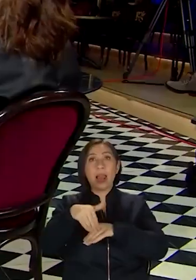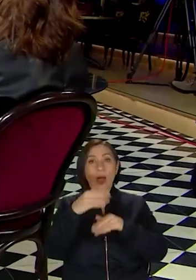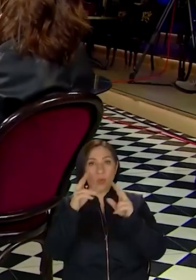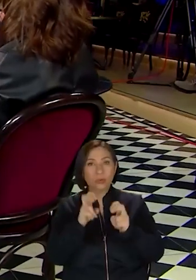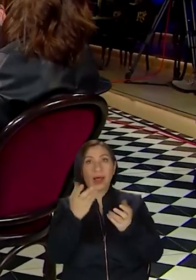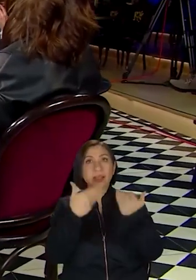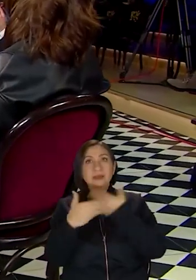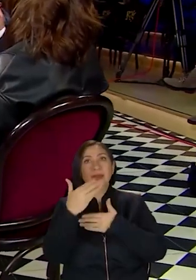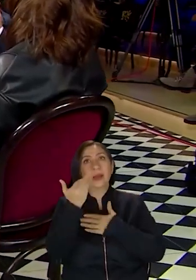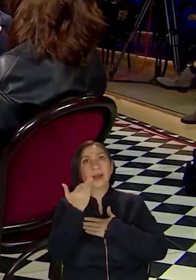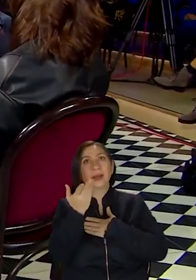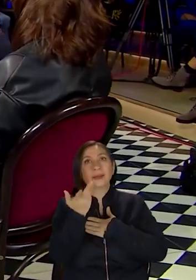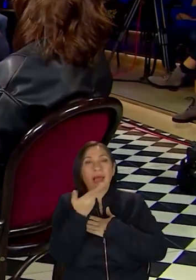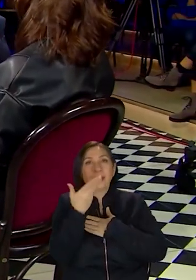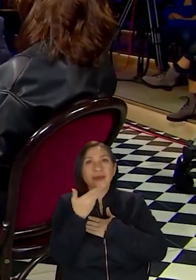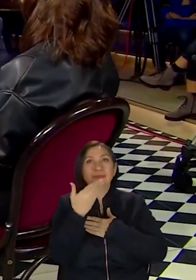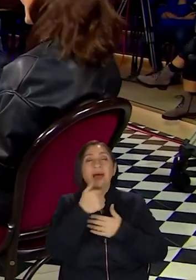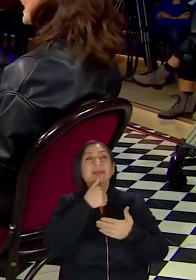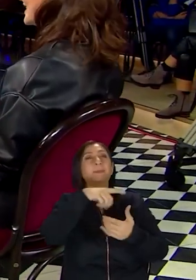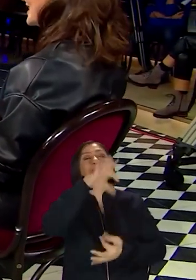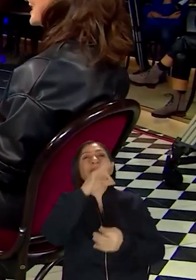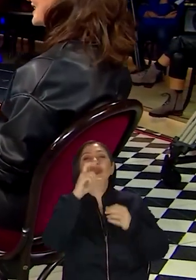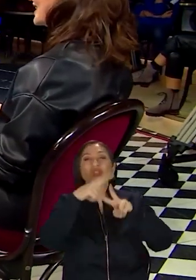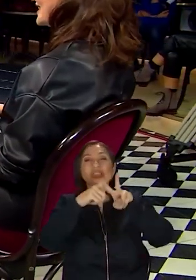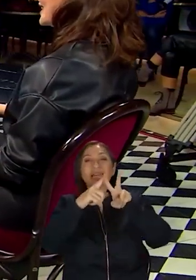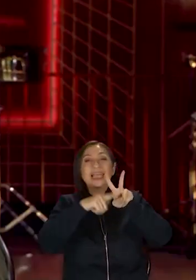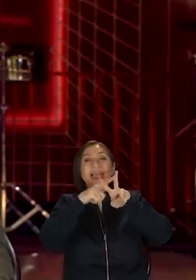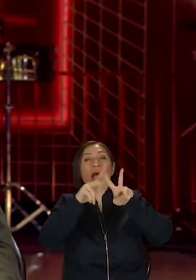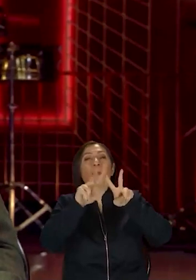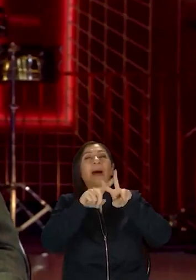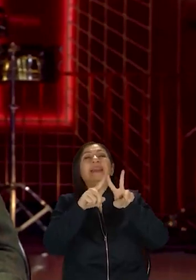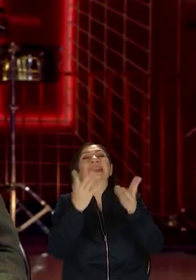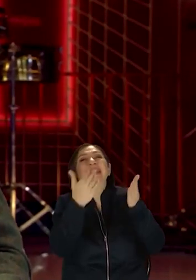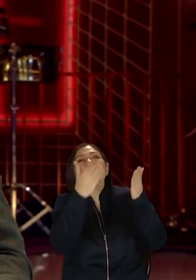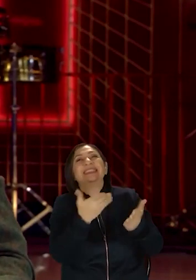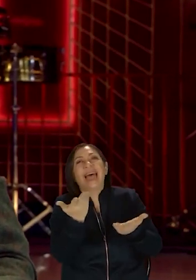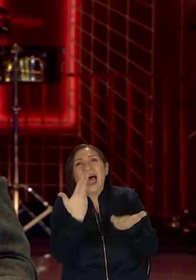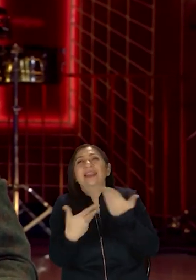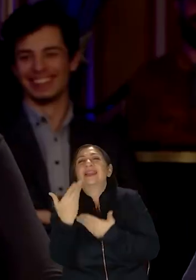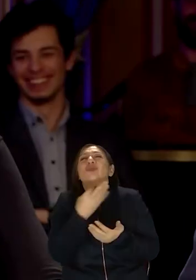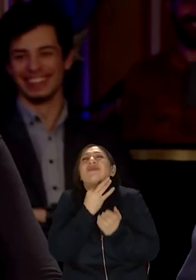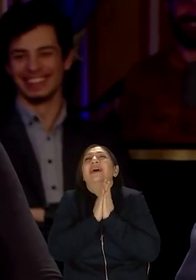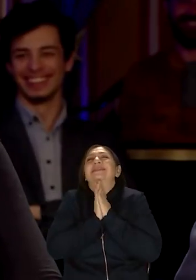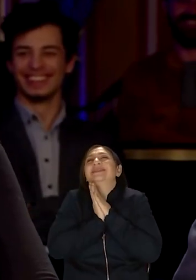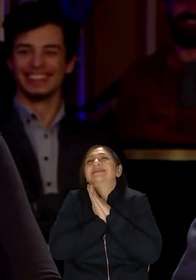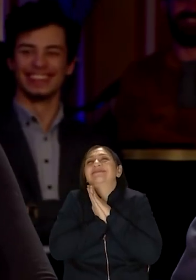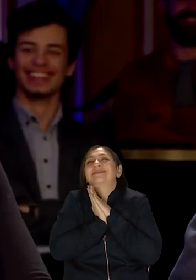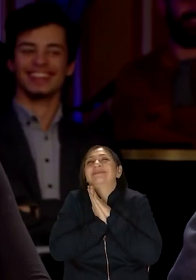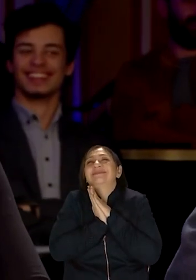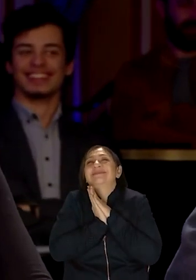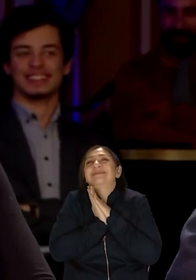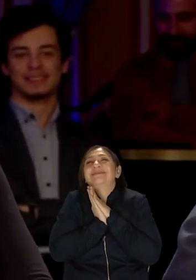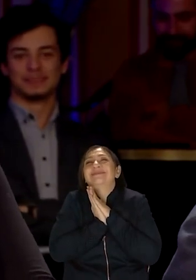bilmiyorum. Anlatsana şunu. Evet. Anlatsana. Ne anlatayım, ne dinlemek istiyorsunuz Can Mesela Yaman'la ilgili? Onu anlat. Onu bize anlat. Onu anlat